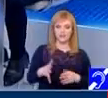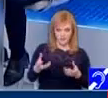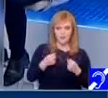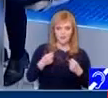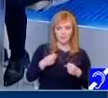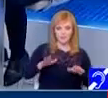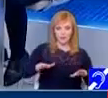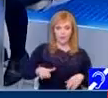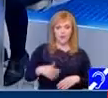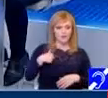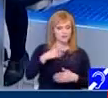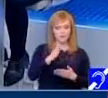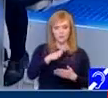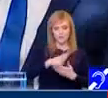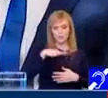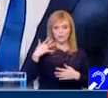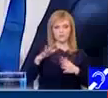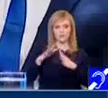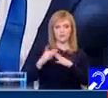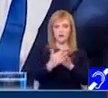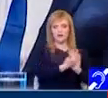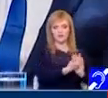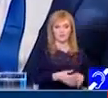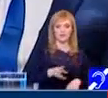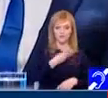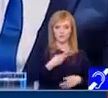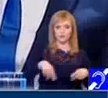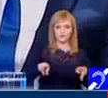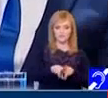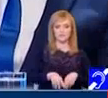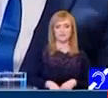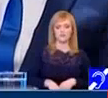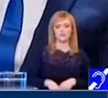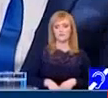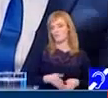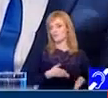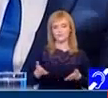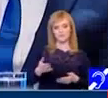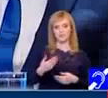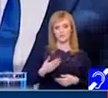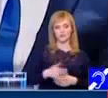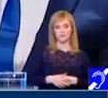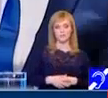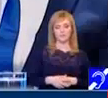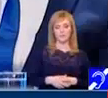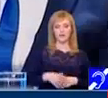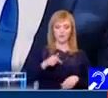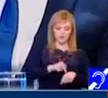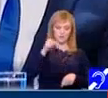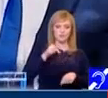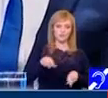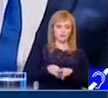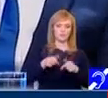vor fi foarte multe localități. Îl facem în centrul orașului, cu toți ieșenii și cu toți românii și cu toți basarabenii și cu siguranță o să ne simțim